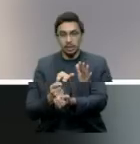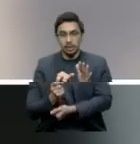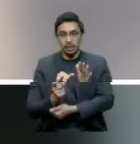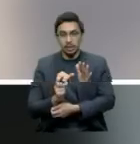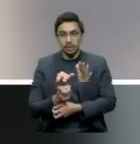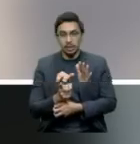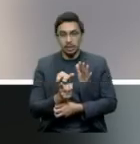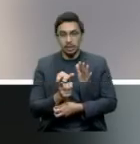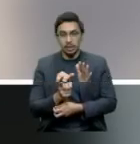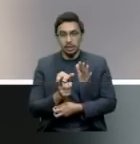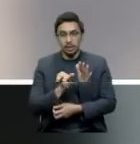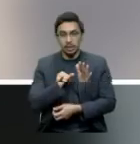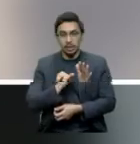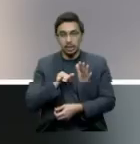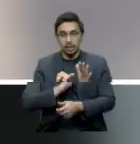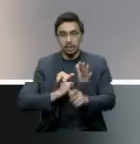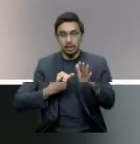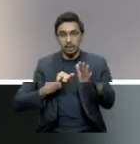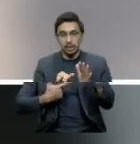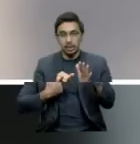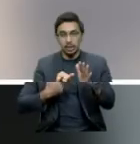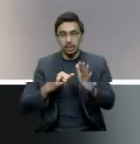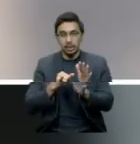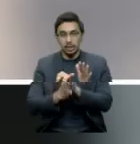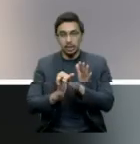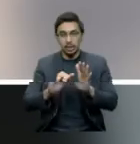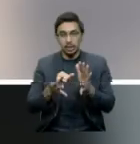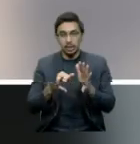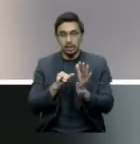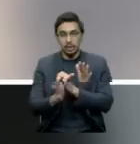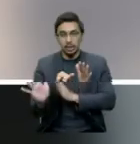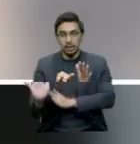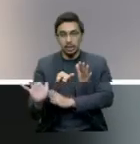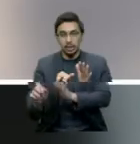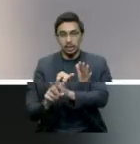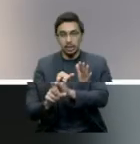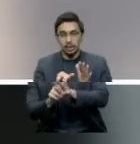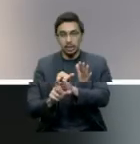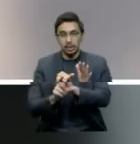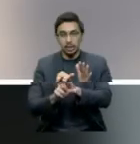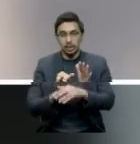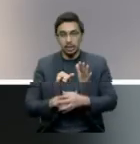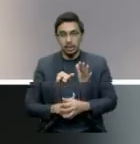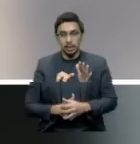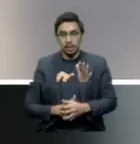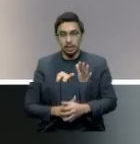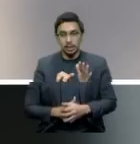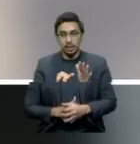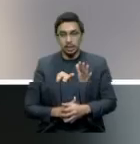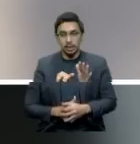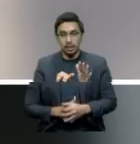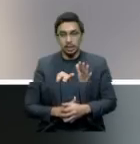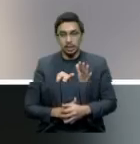Israel baik secara langsung maupun tidak langsung seperti misalnya ini ini sepertinya eh dengan